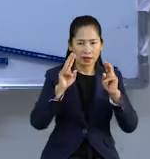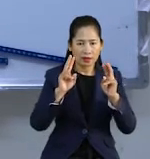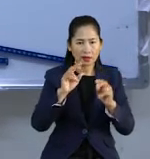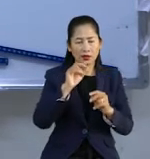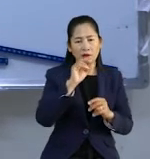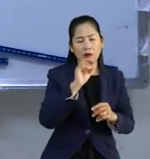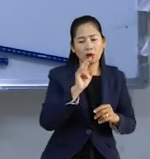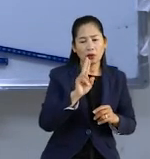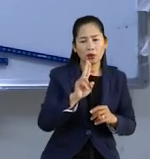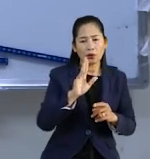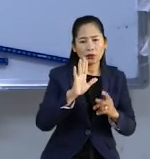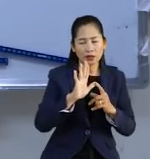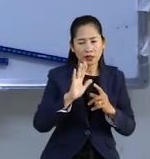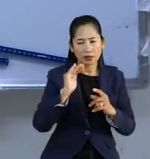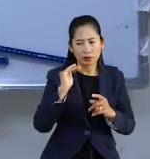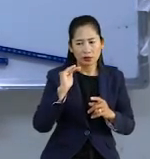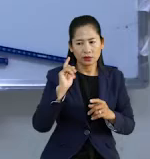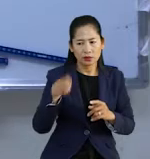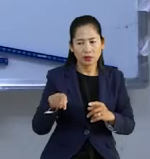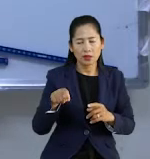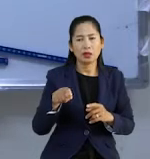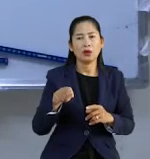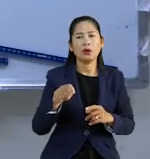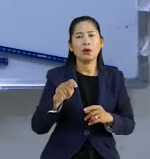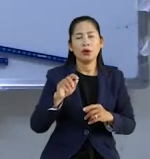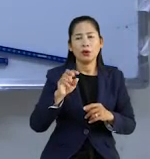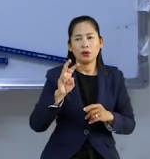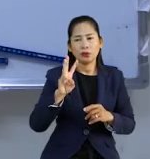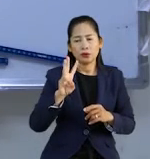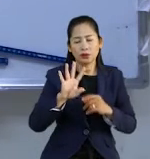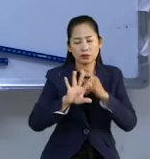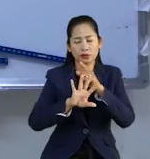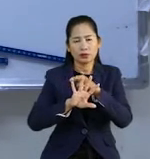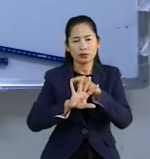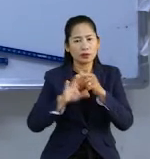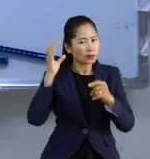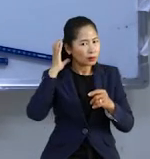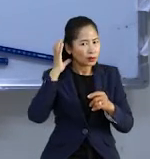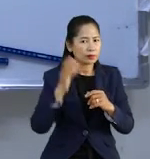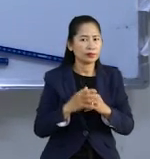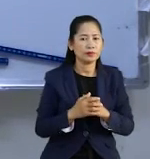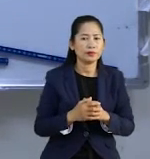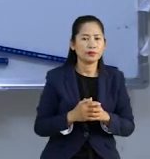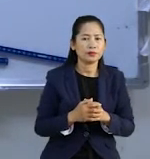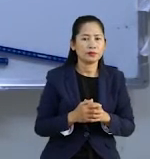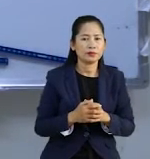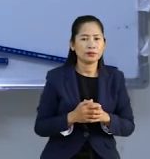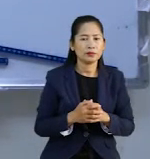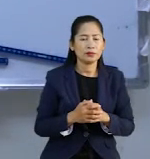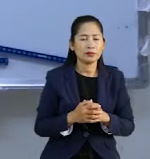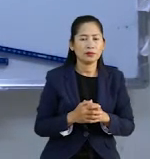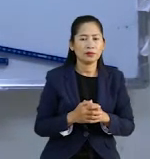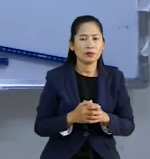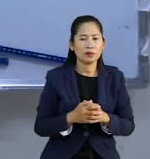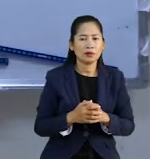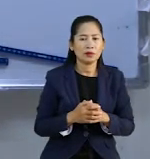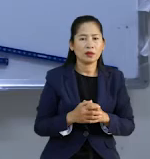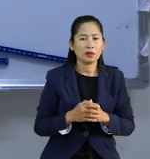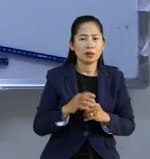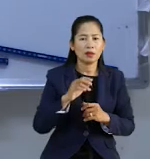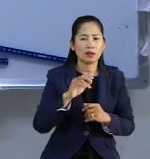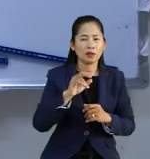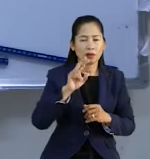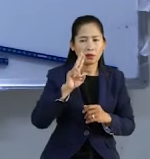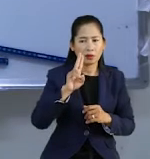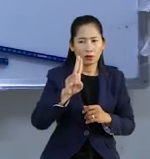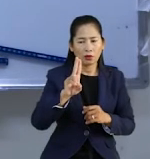ยกัดโซ่เอาไว้หรือโซ่สำเร็จโซ่เอาไว้ในขนมนั่งบาดจังกัดโซ่อา